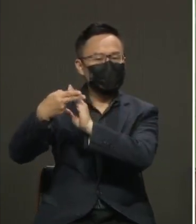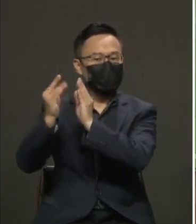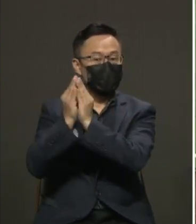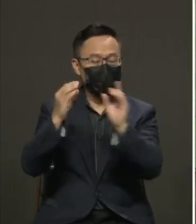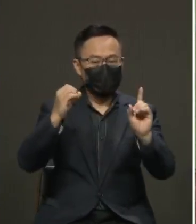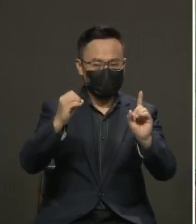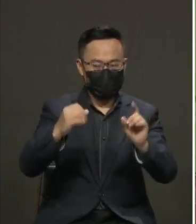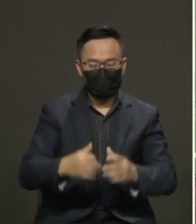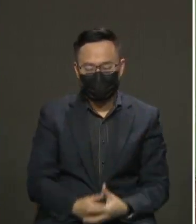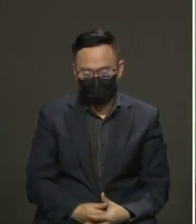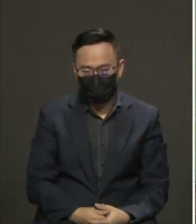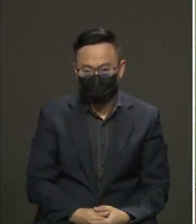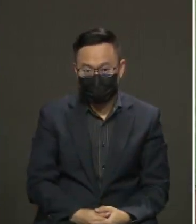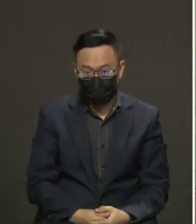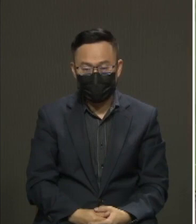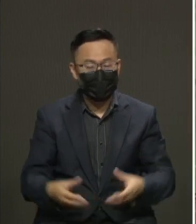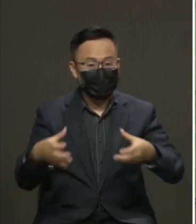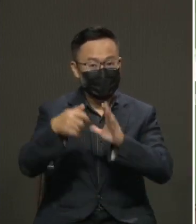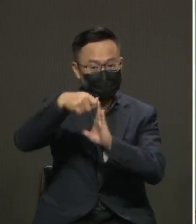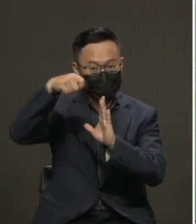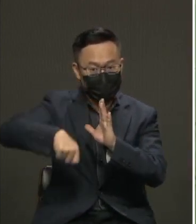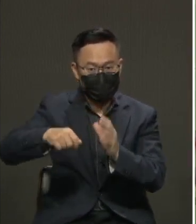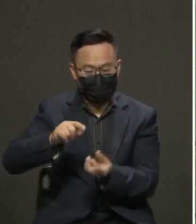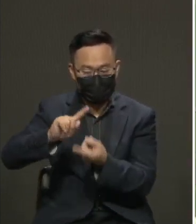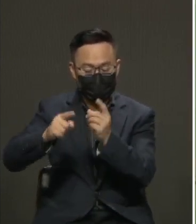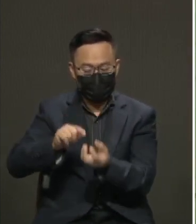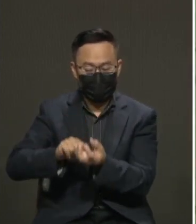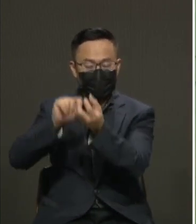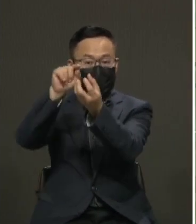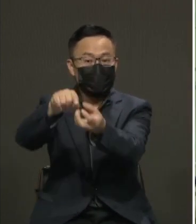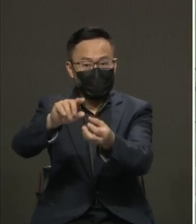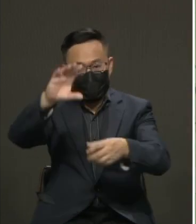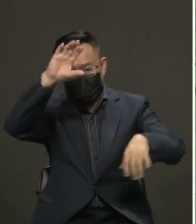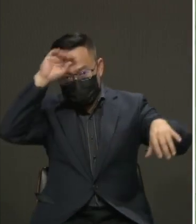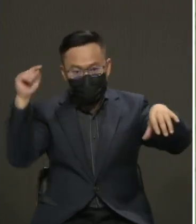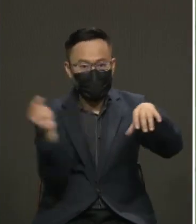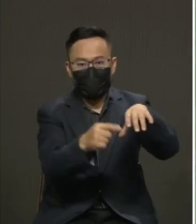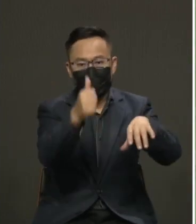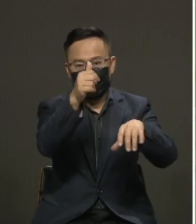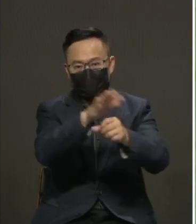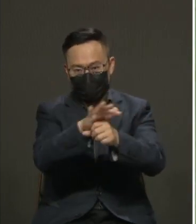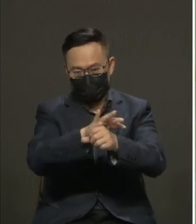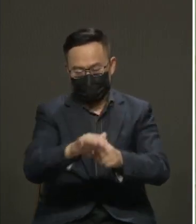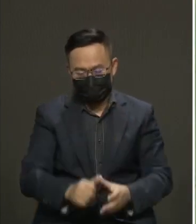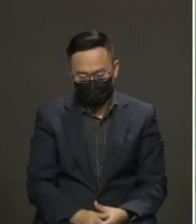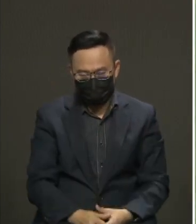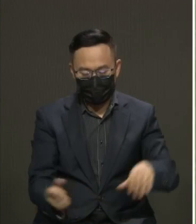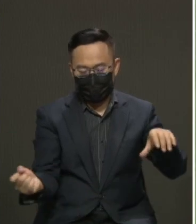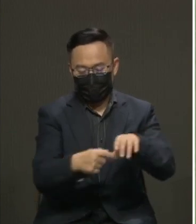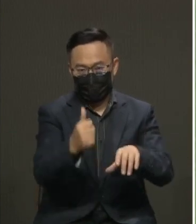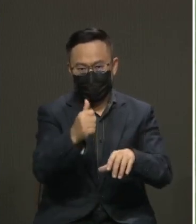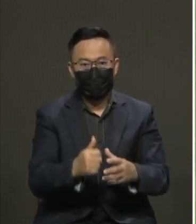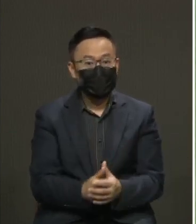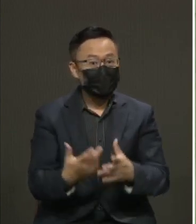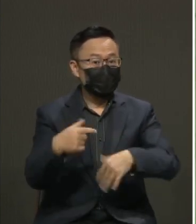ค่ะเป็นการเปิดจากริมเส้นฝั่งซ้ายนะแล้วก็เข้ากรอบเขตโทษให้โมงเต็มๆค่ะจากนั้น